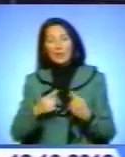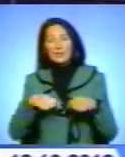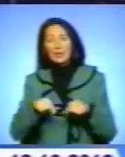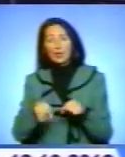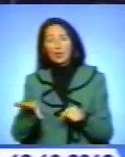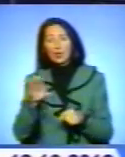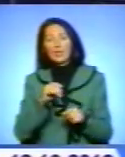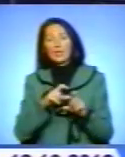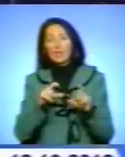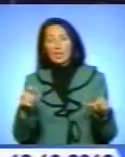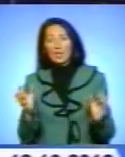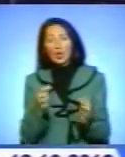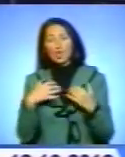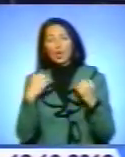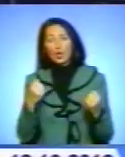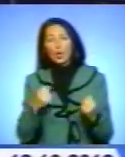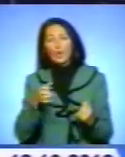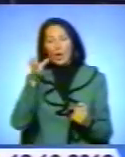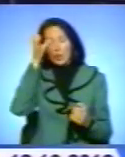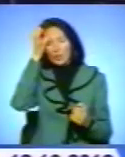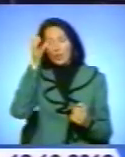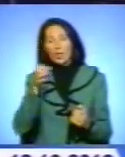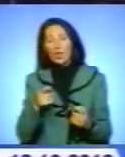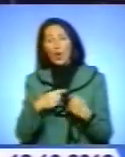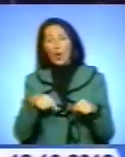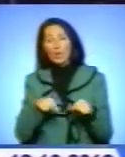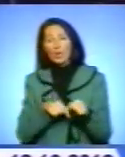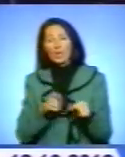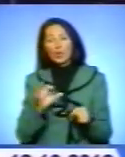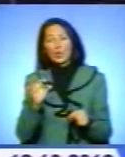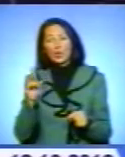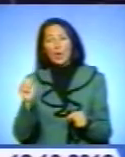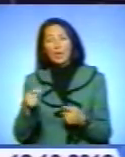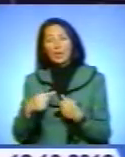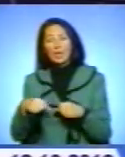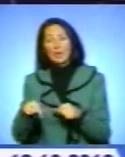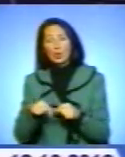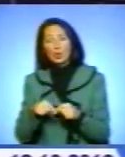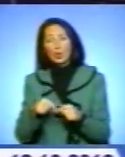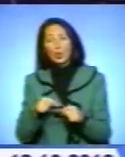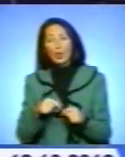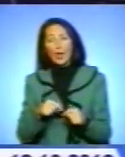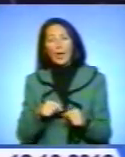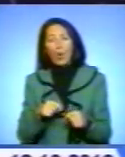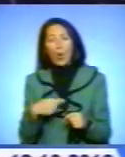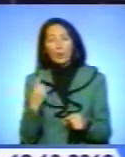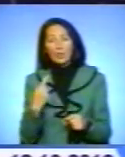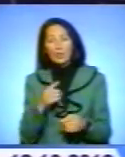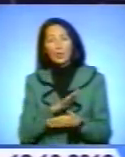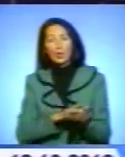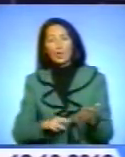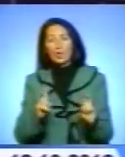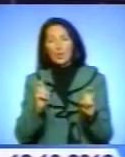заклади охорони здоров'я, освіти і науки, об'єкти соціальної інфраструктури області. І на продовження теми,